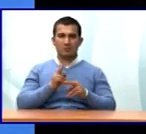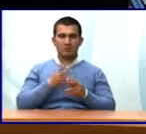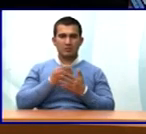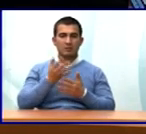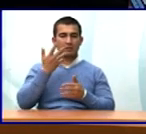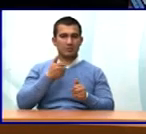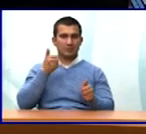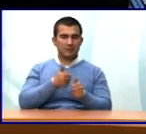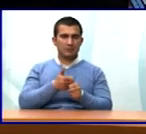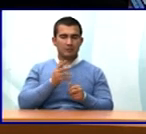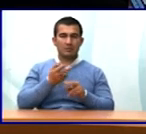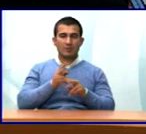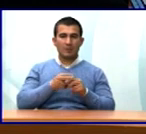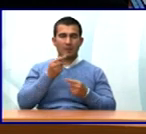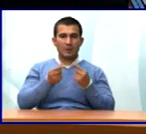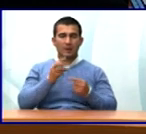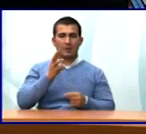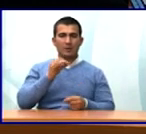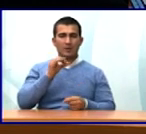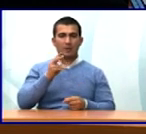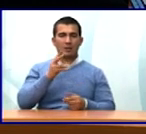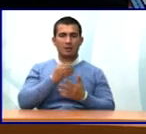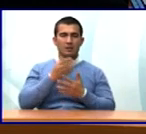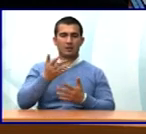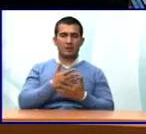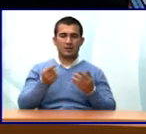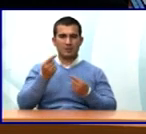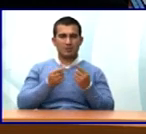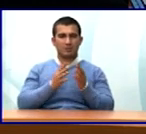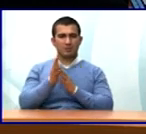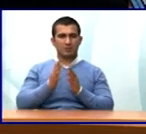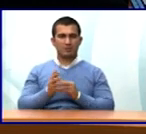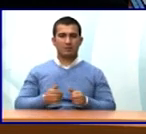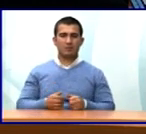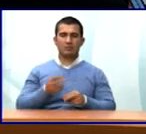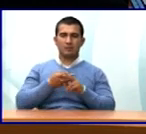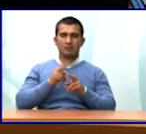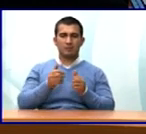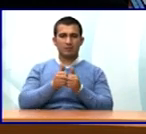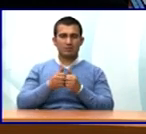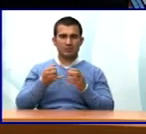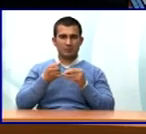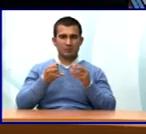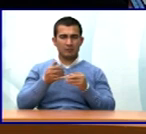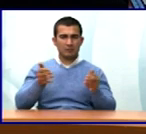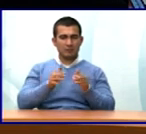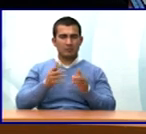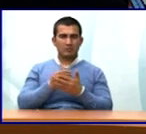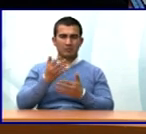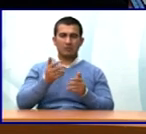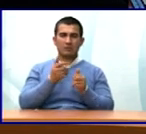yetib kelamiz mineral o'g'itlarning qoidasiga. Tuproq eritmasida ionlarga ajraladigan